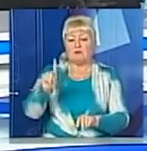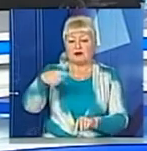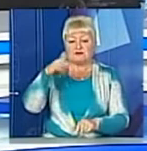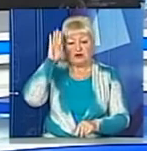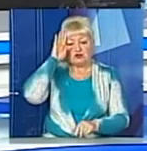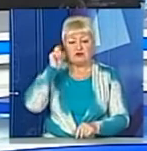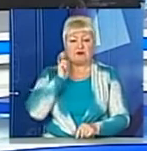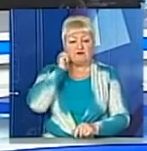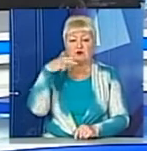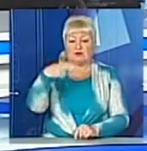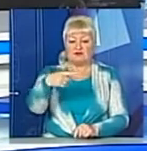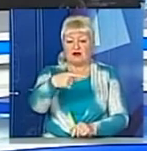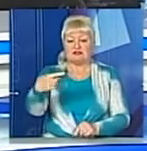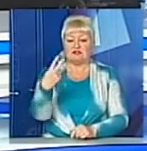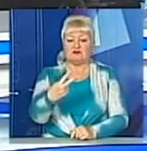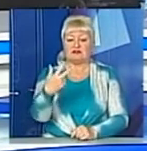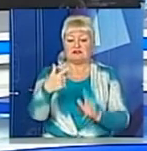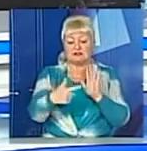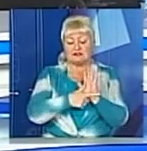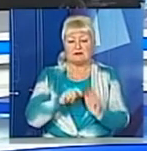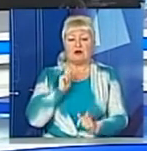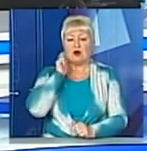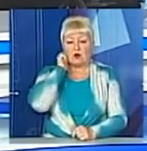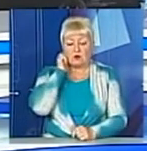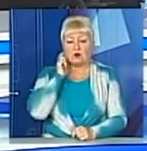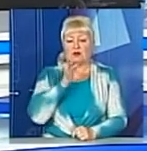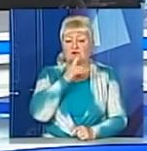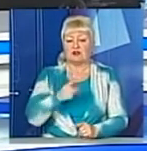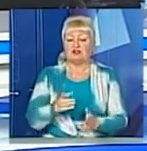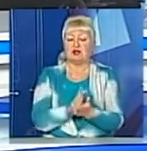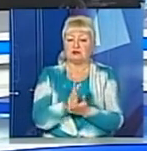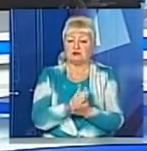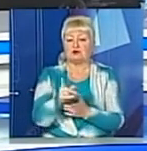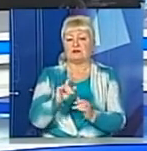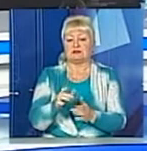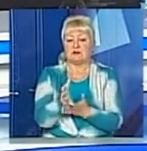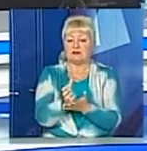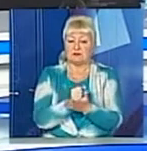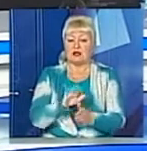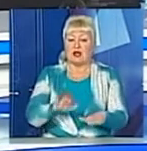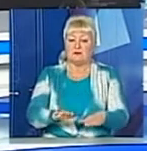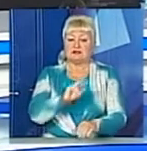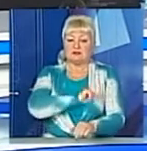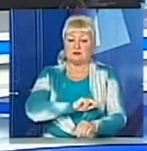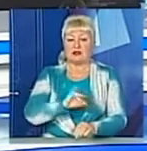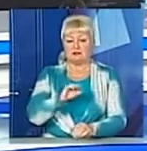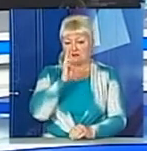чоловіків віком від 20 до 27 років. На час служби за ними зберігається місце праці і заробітна